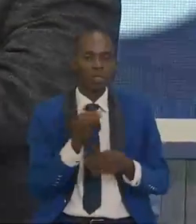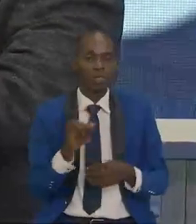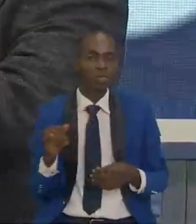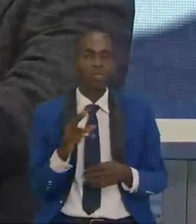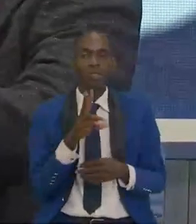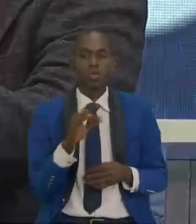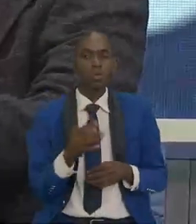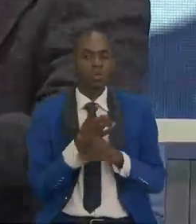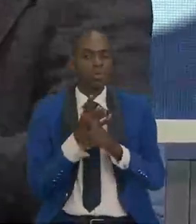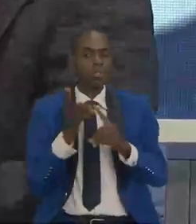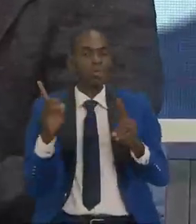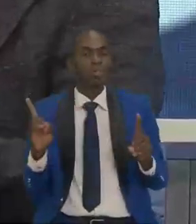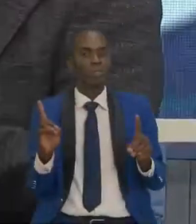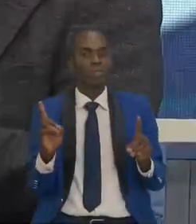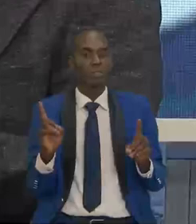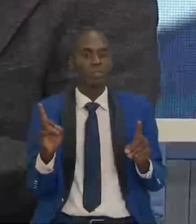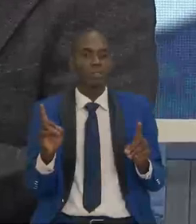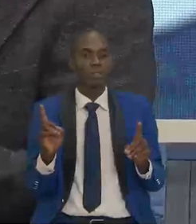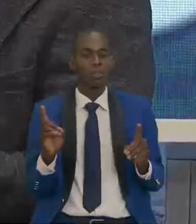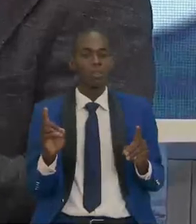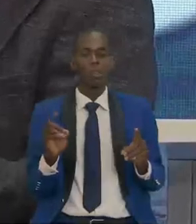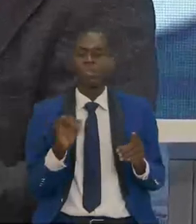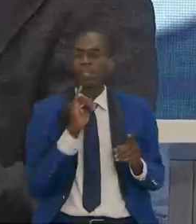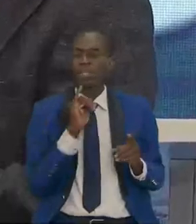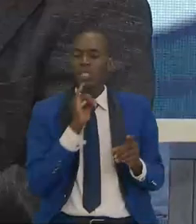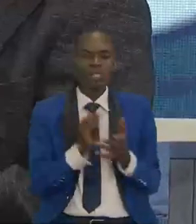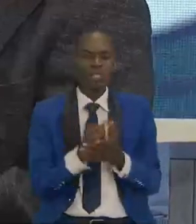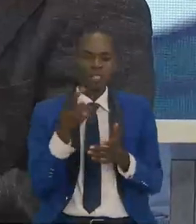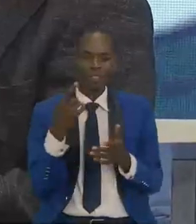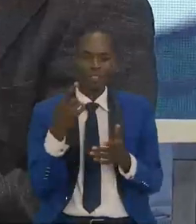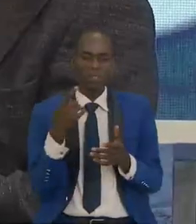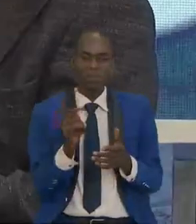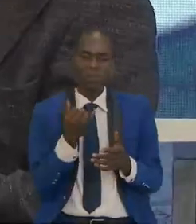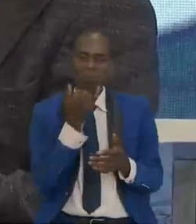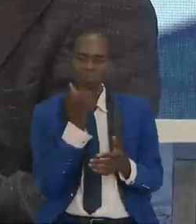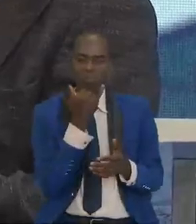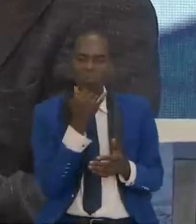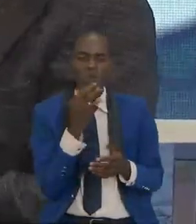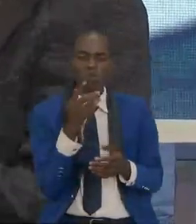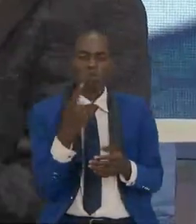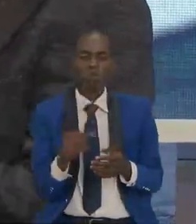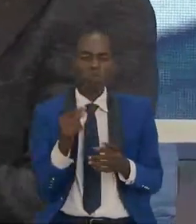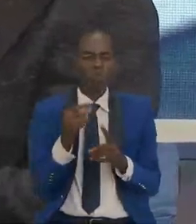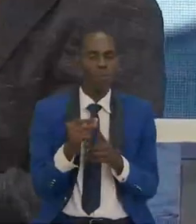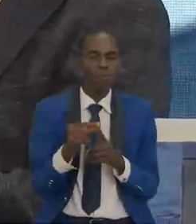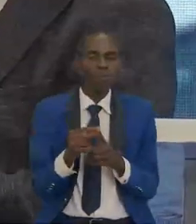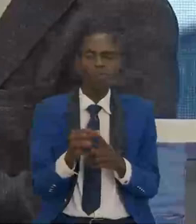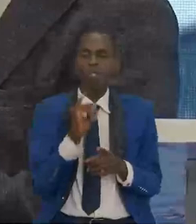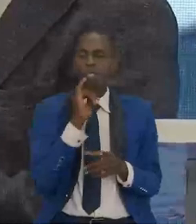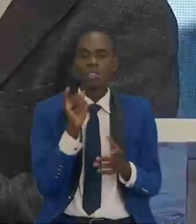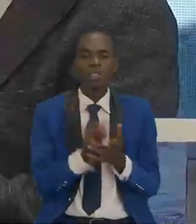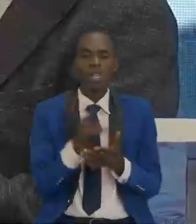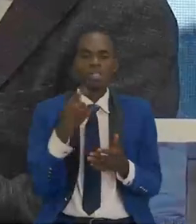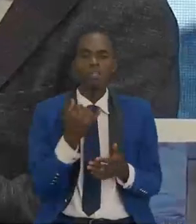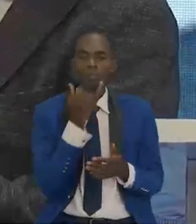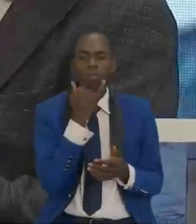ciel. Il n'y a pas de guérison. Il n'y a pas de délivrance. Est-ce la faute du